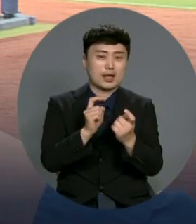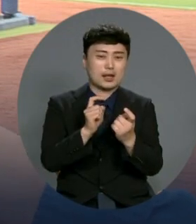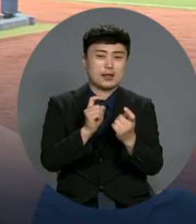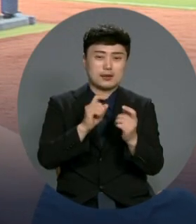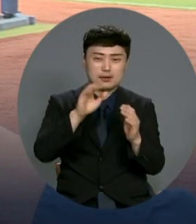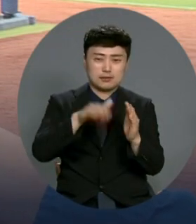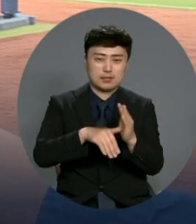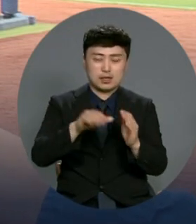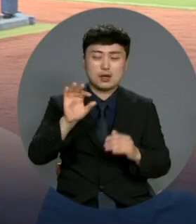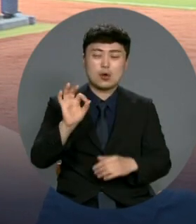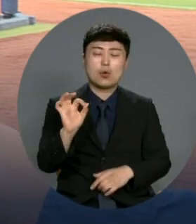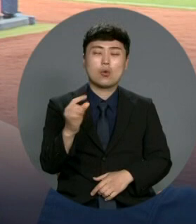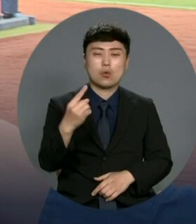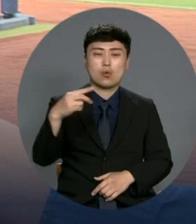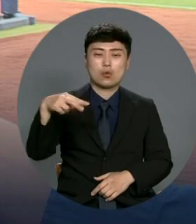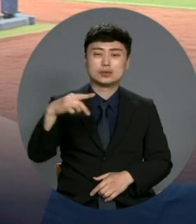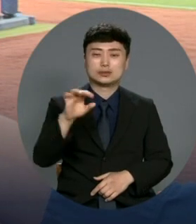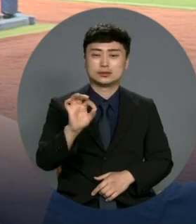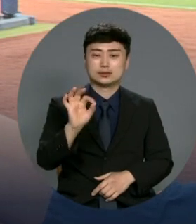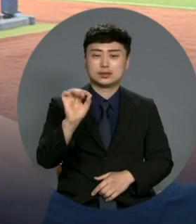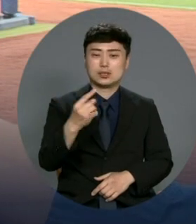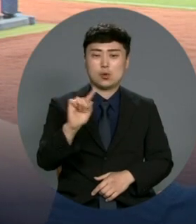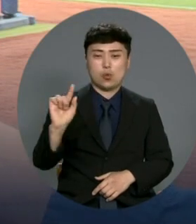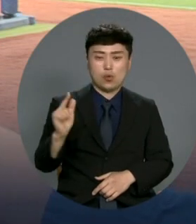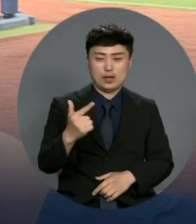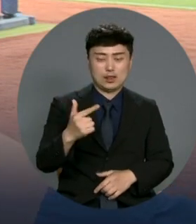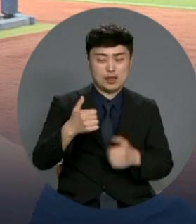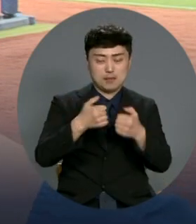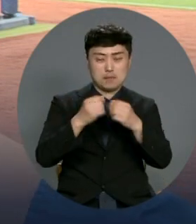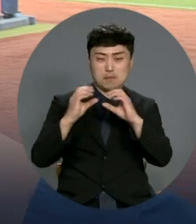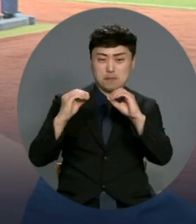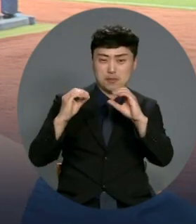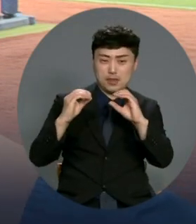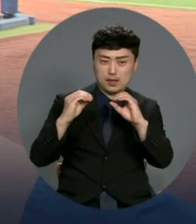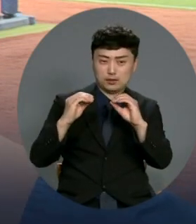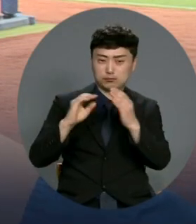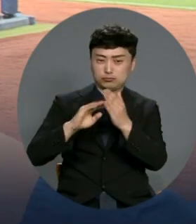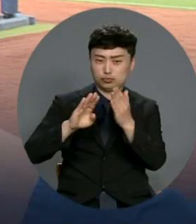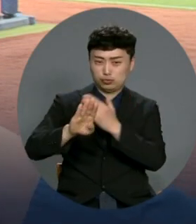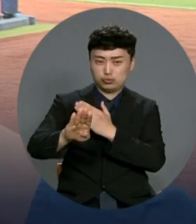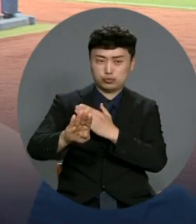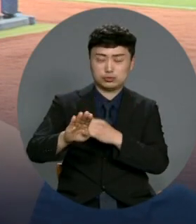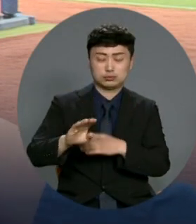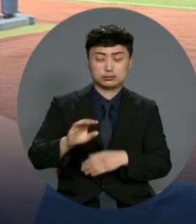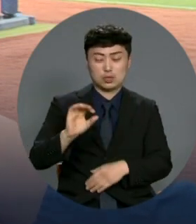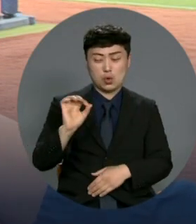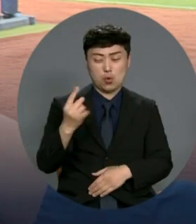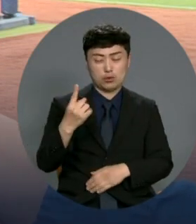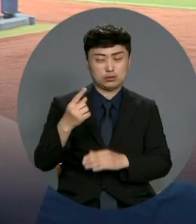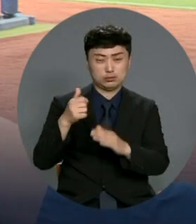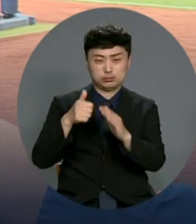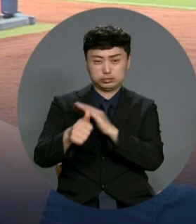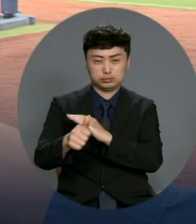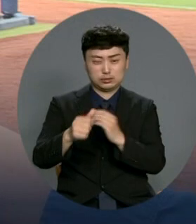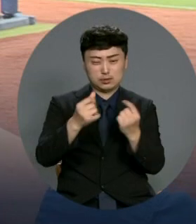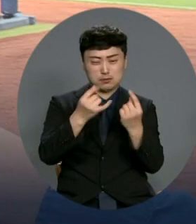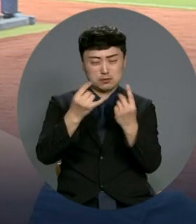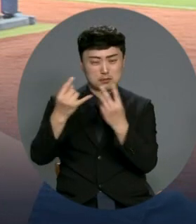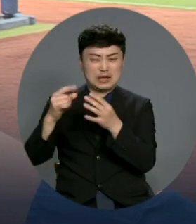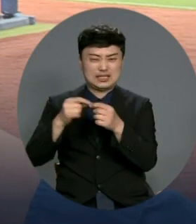비고 그래서 조금 오승환 선수하고 상의를 해보고 또 오승환 선수도 한번 길게